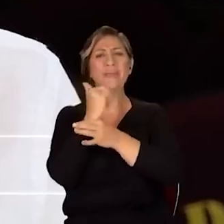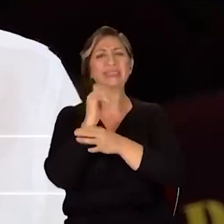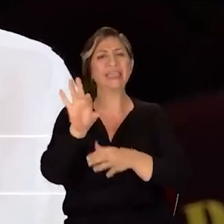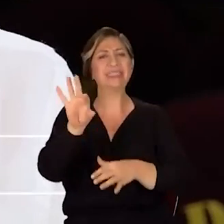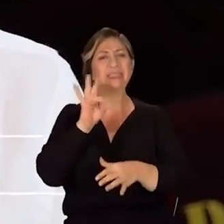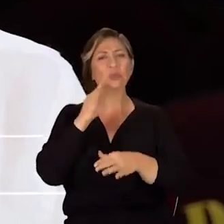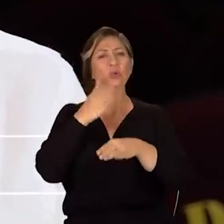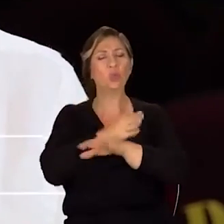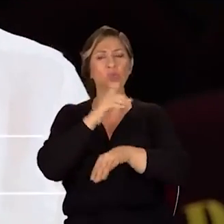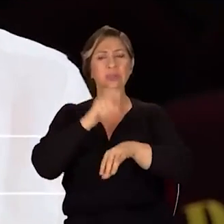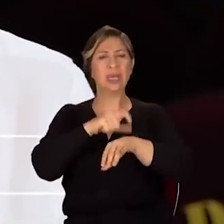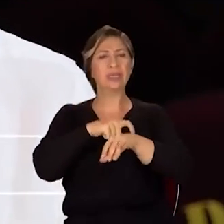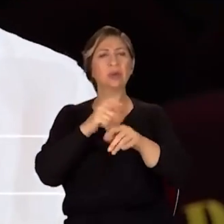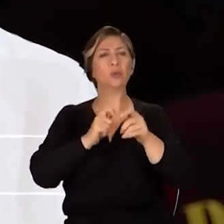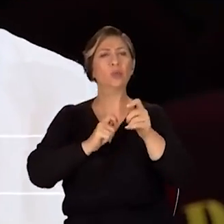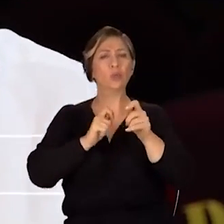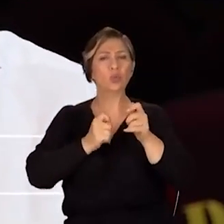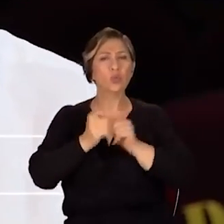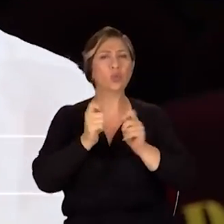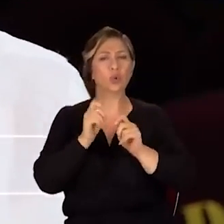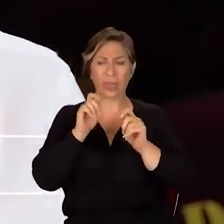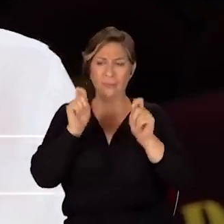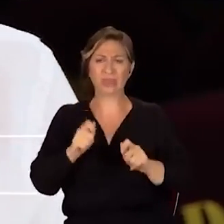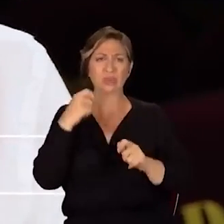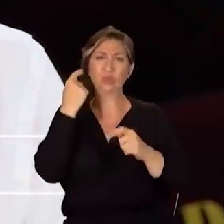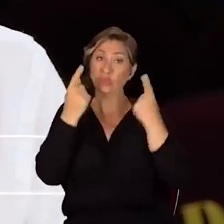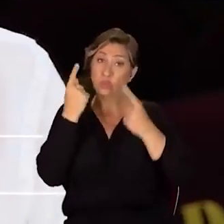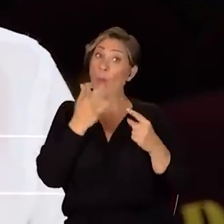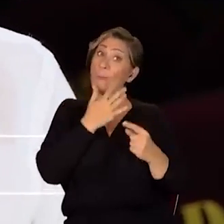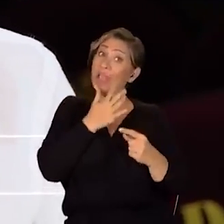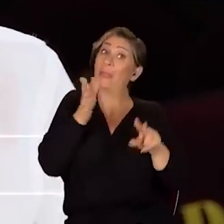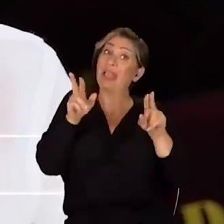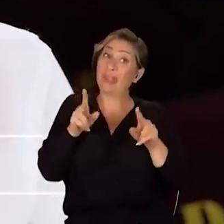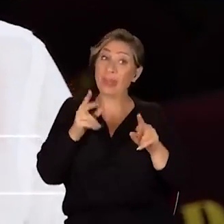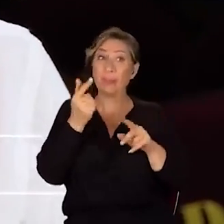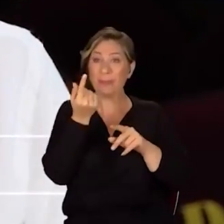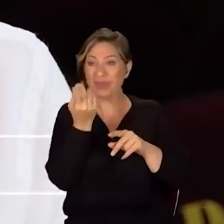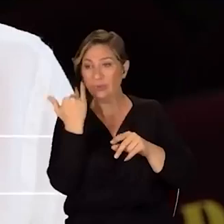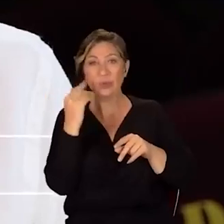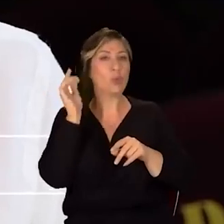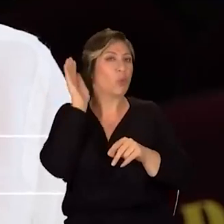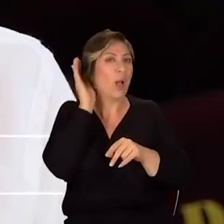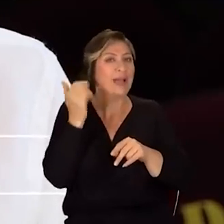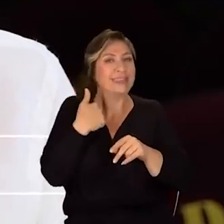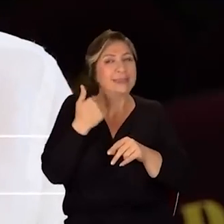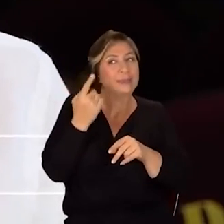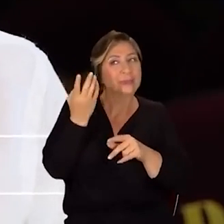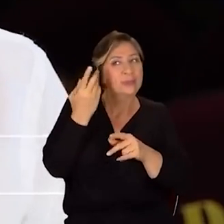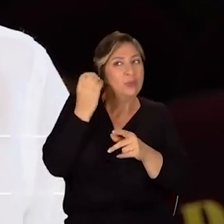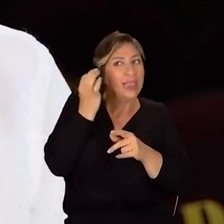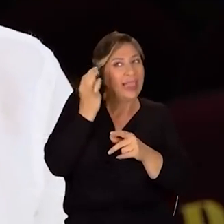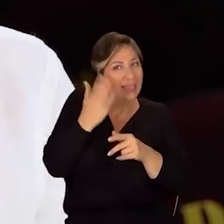ve doğru saatte uyguladığınızı zannediyorum bildiğim kadarıyla. Demin bir kısmına kulak misafiri olduğum